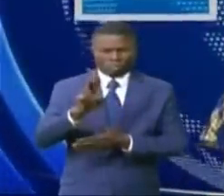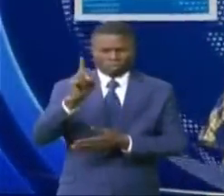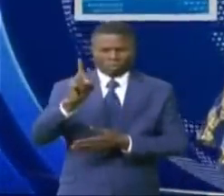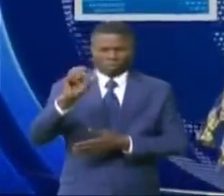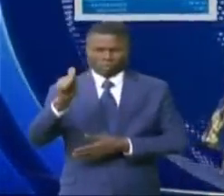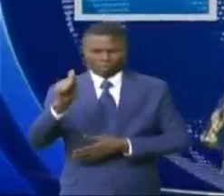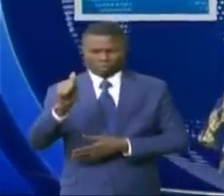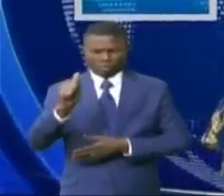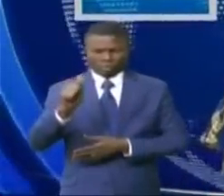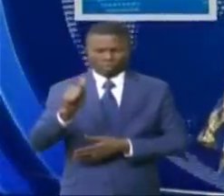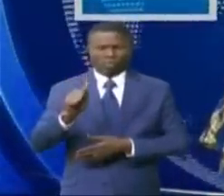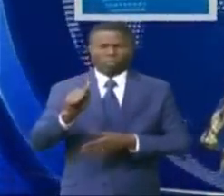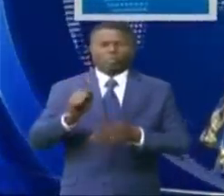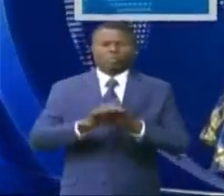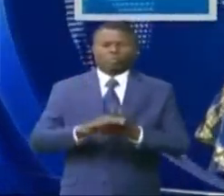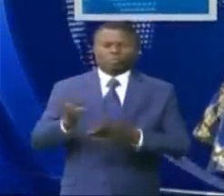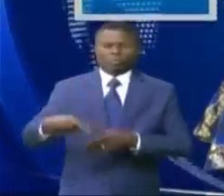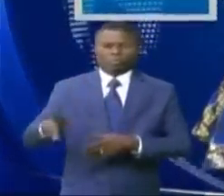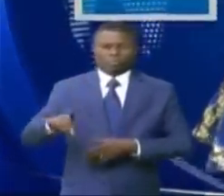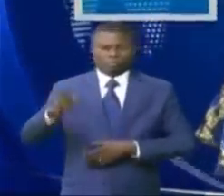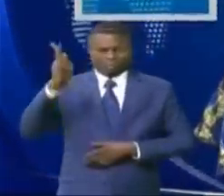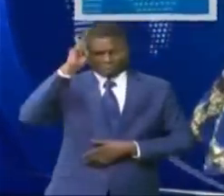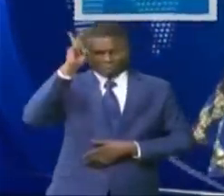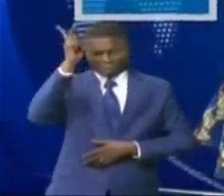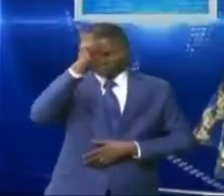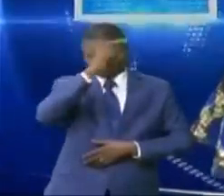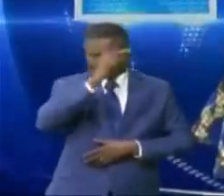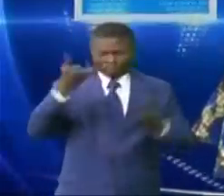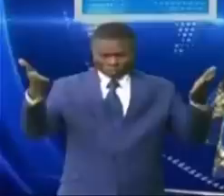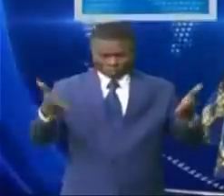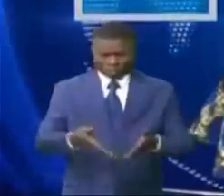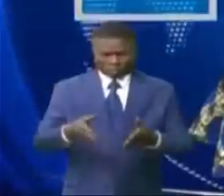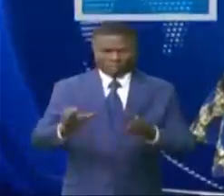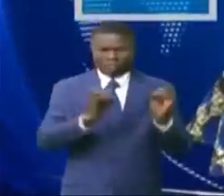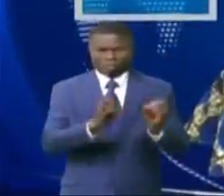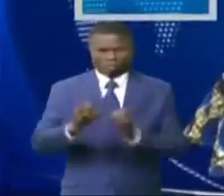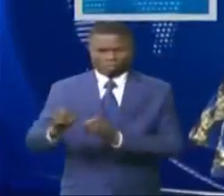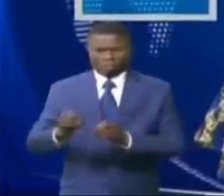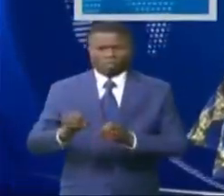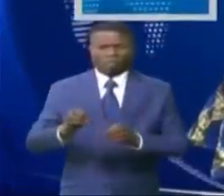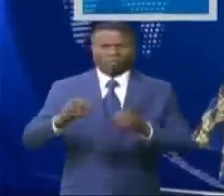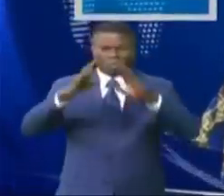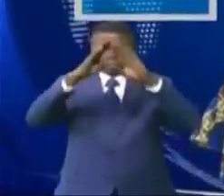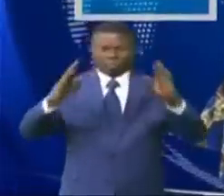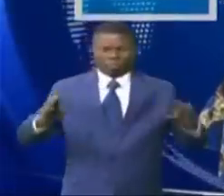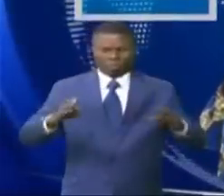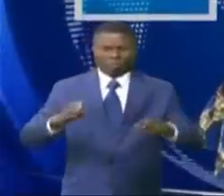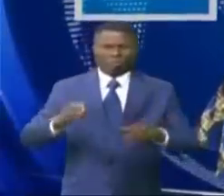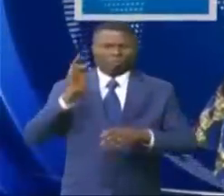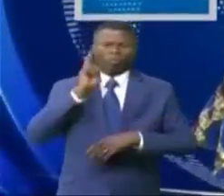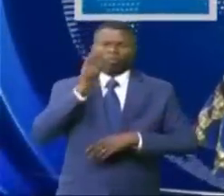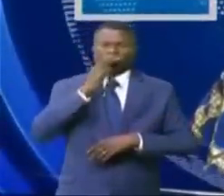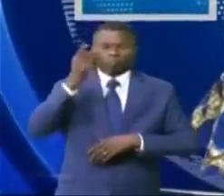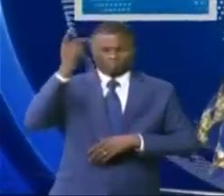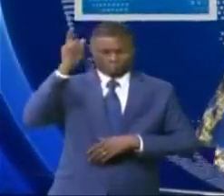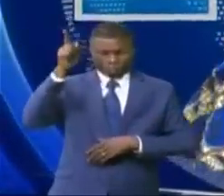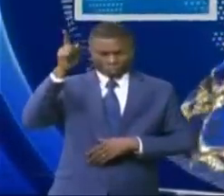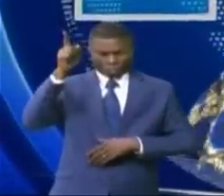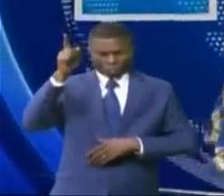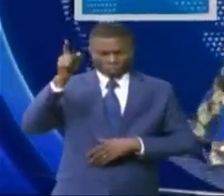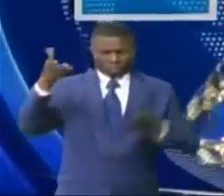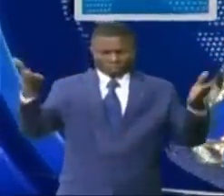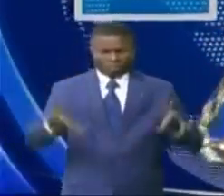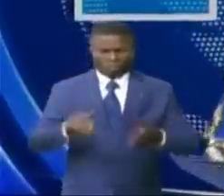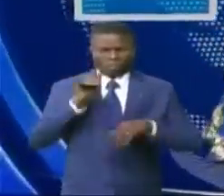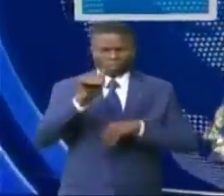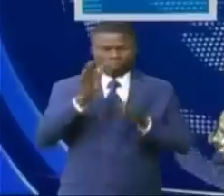les douaniers de la province de Katanga ont assisté à cette cérémonie organisée au chapiteau de Pullman Caravia en présence du